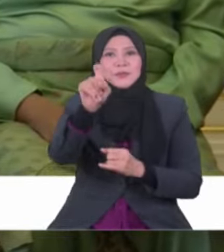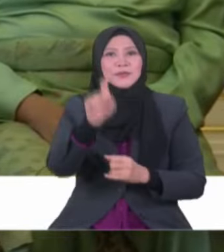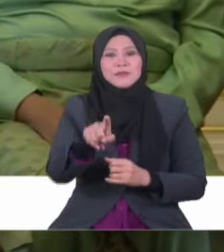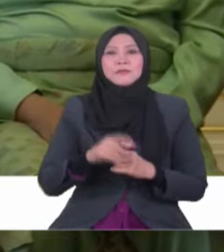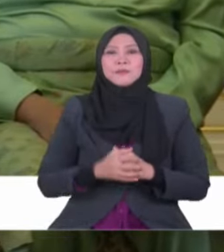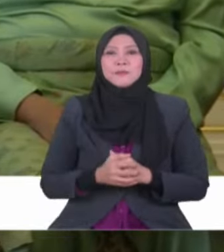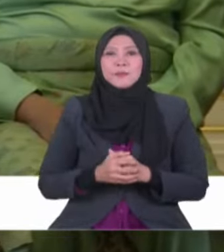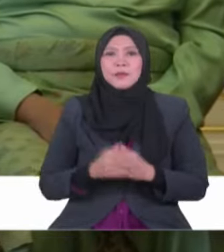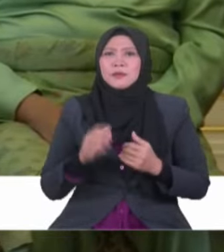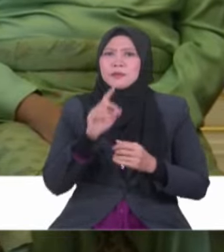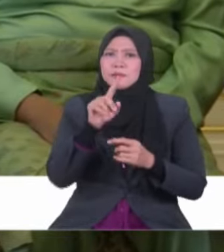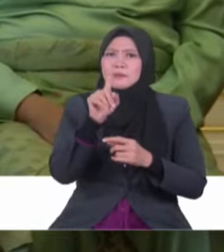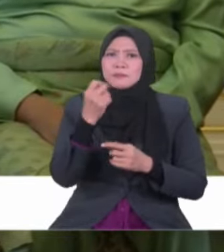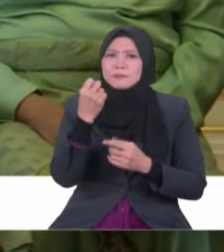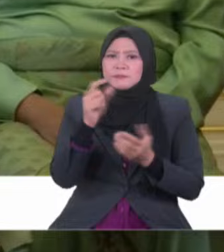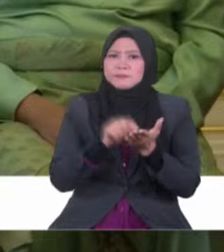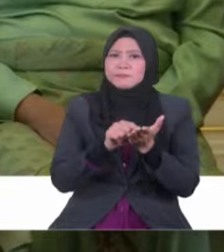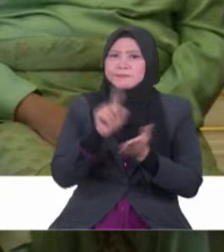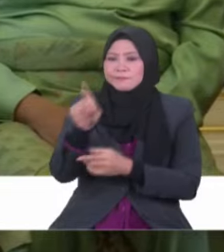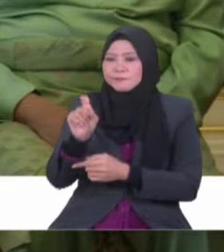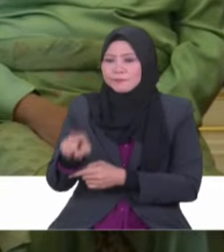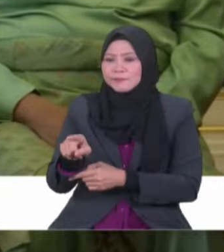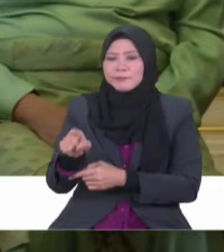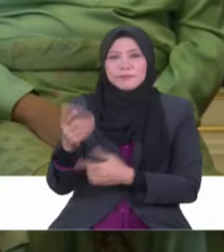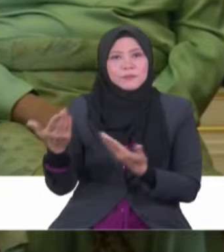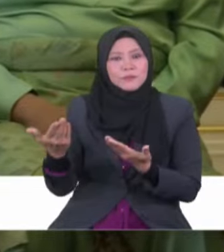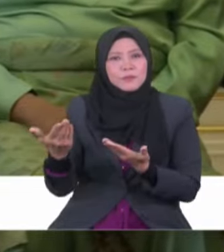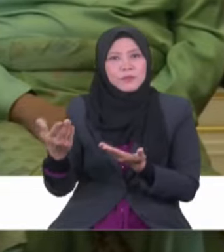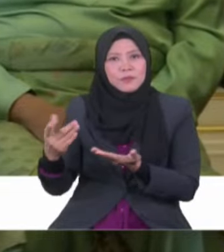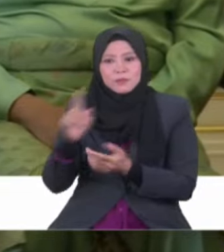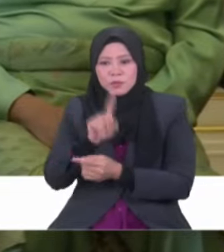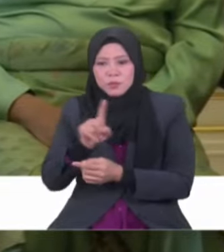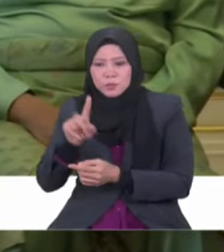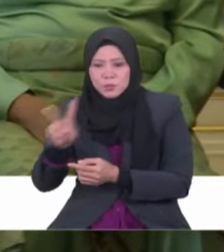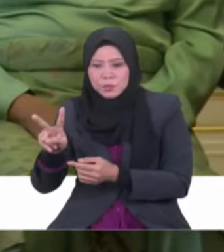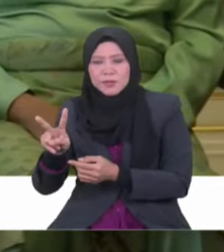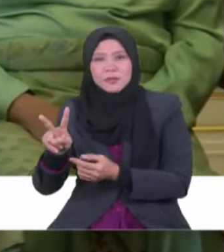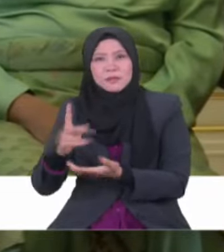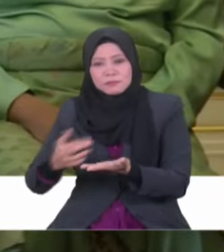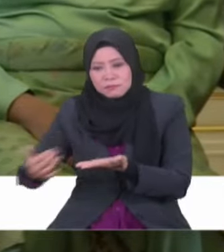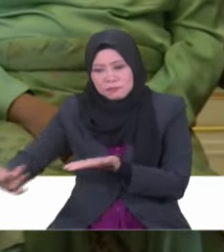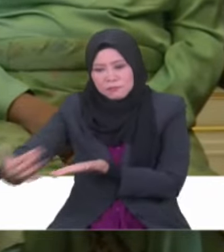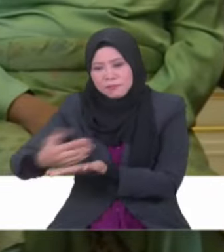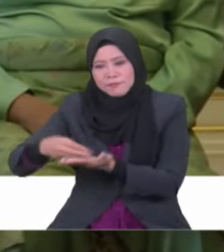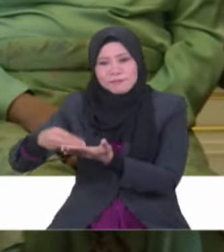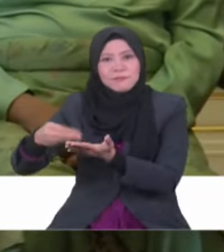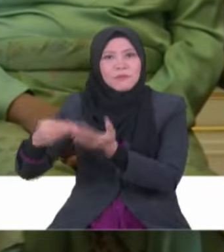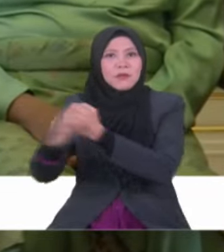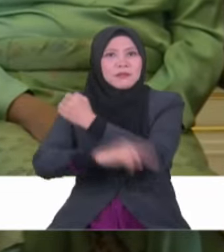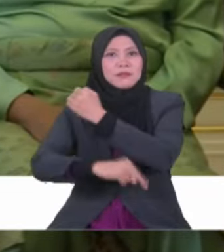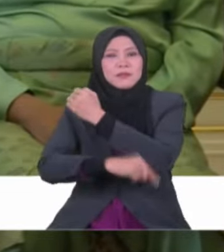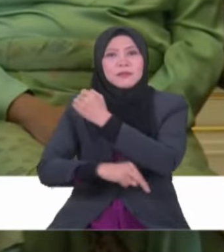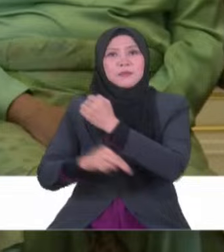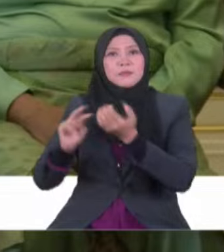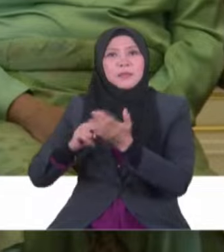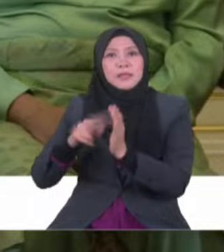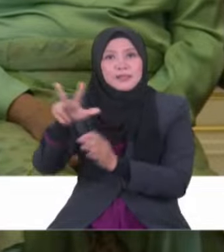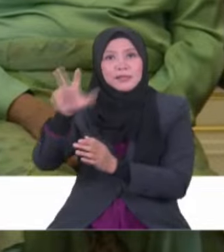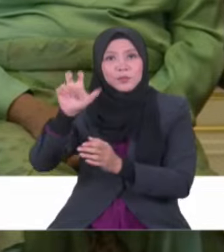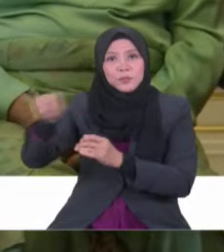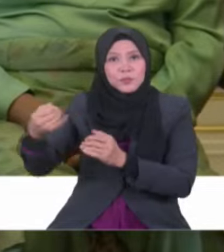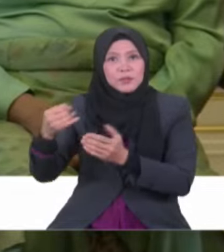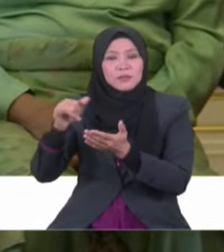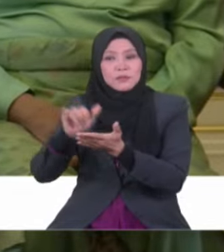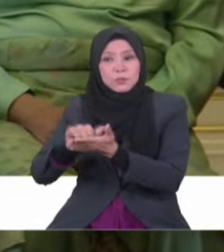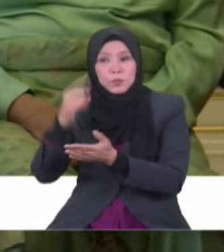difahamkan satu-satu dua akan layan itu komuda pendapatan kerajaan. Jadi, adakah 300 juta untuk Sarawak itu bermula tahun ini